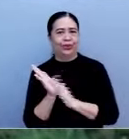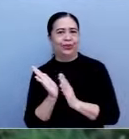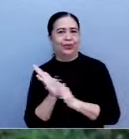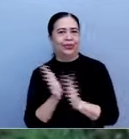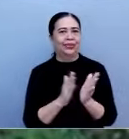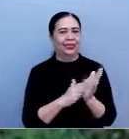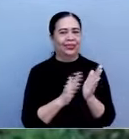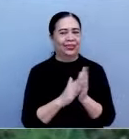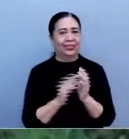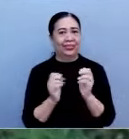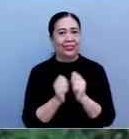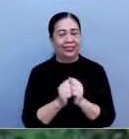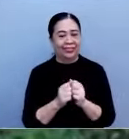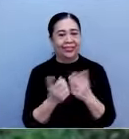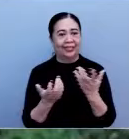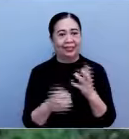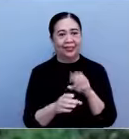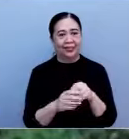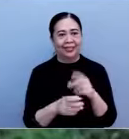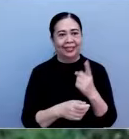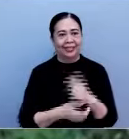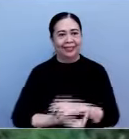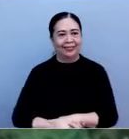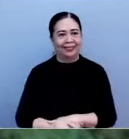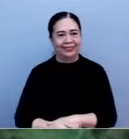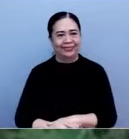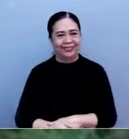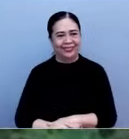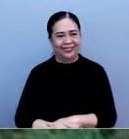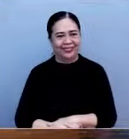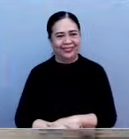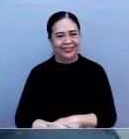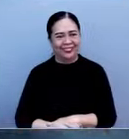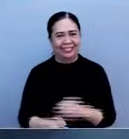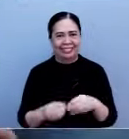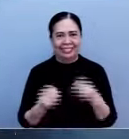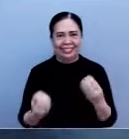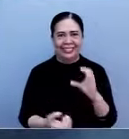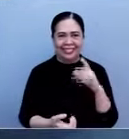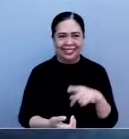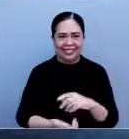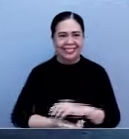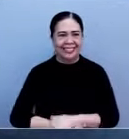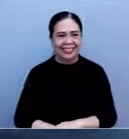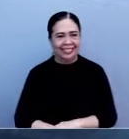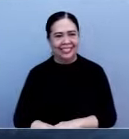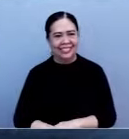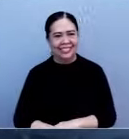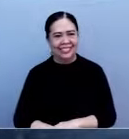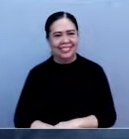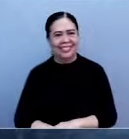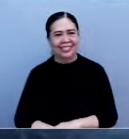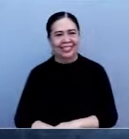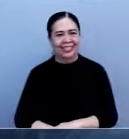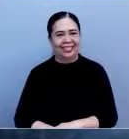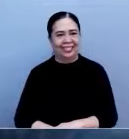Sinamahan mo pa ng isa. Ay! Cellphone! Gagawin nyo!